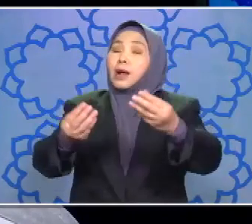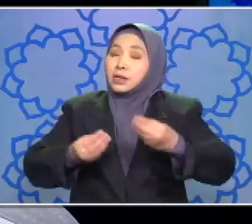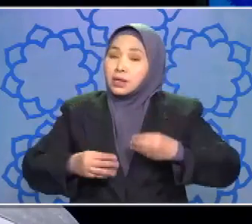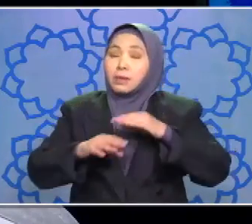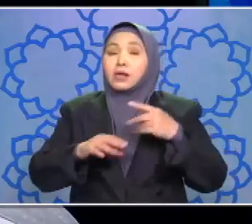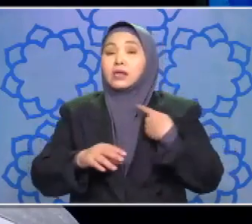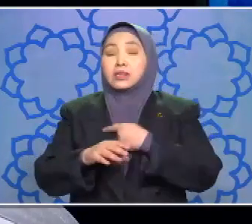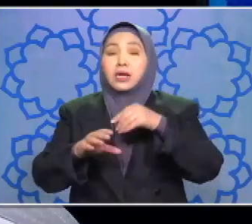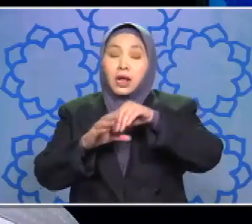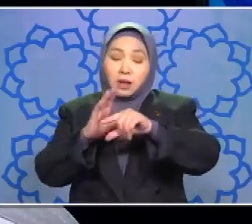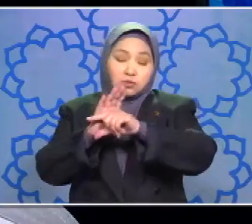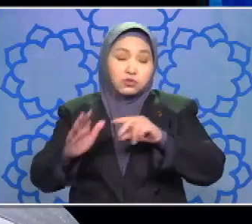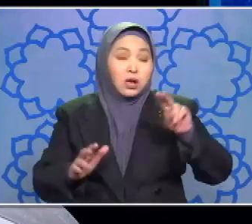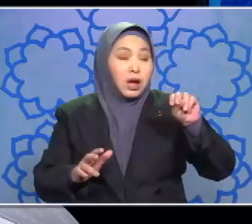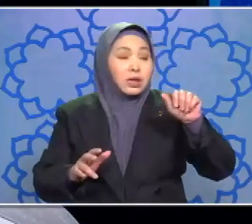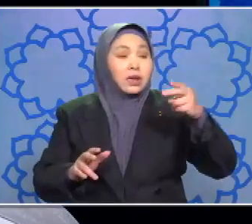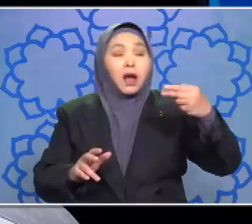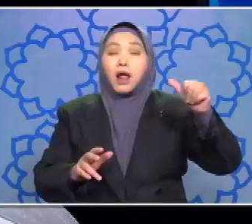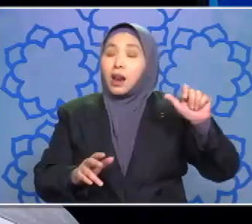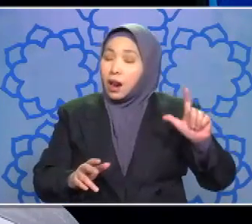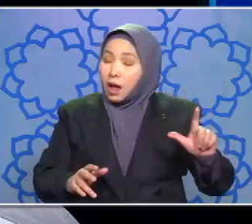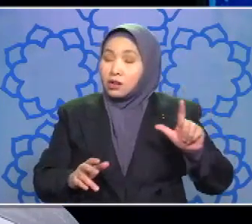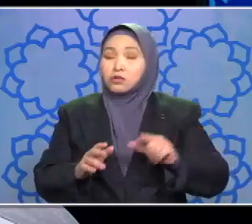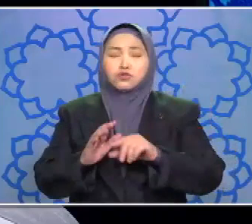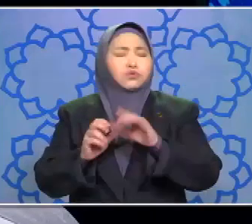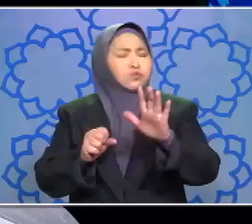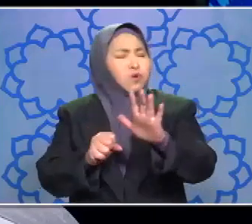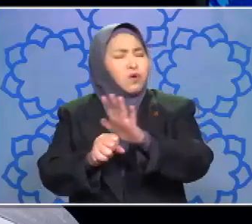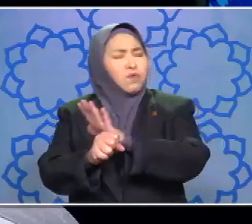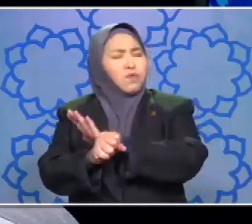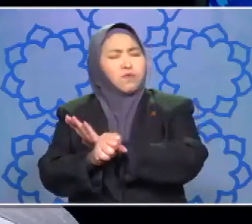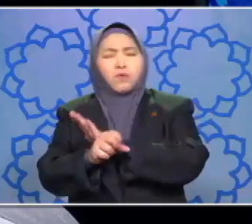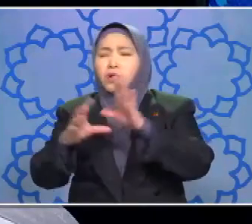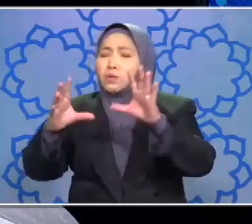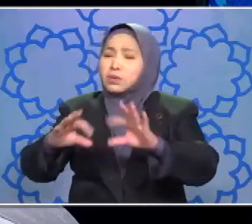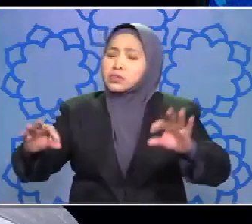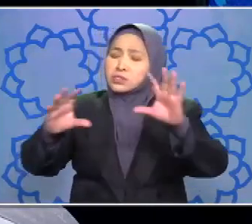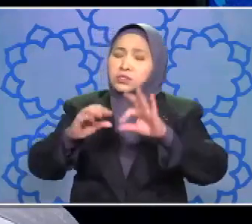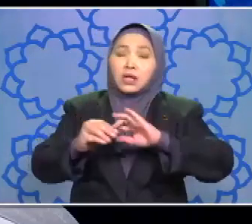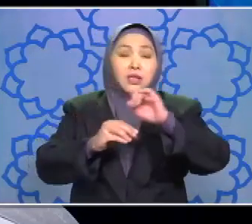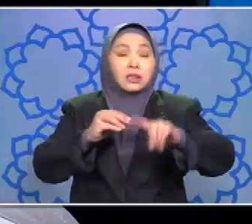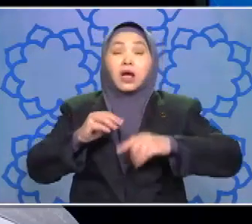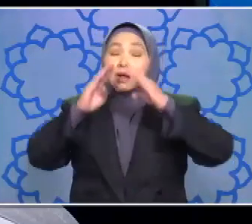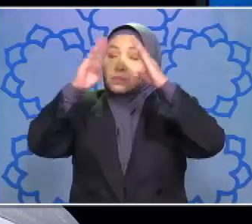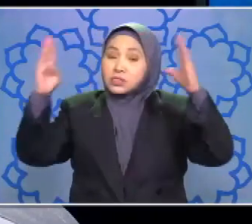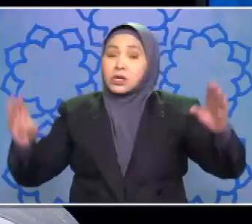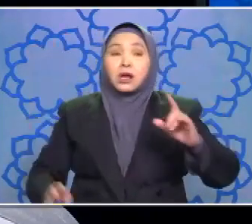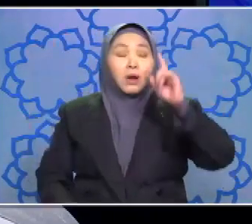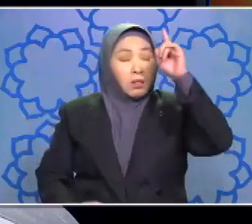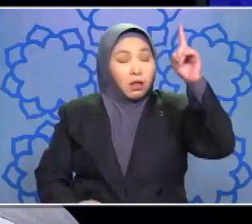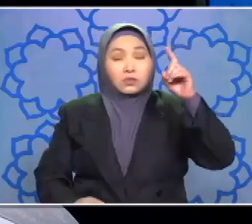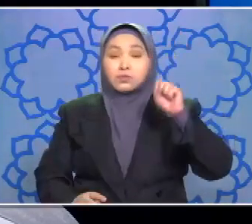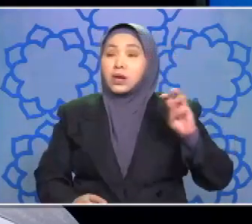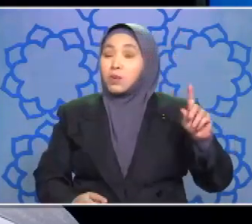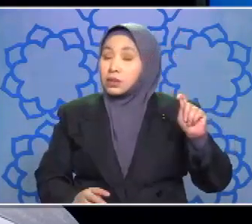surah An-Nahl, surah yang ke-16 yang penuh dengan penceritaan tentang kebesaran Allah Subhanahu Wa